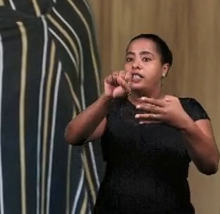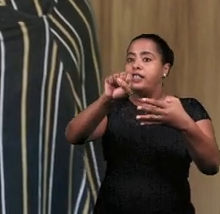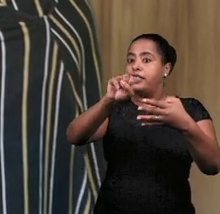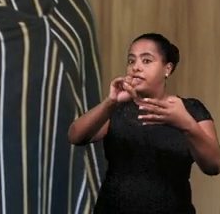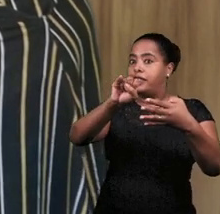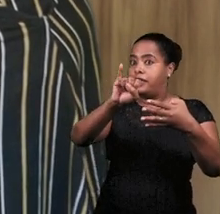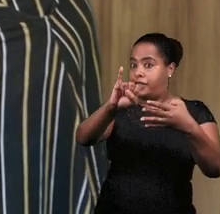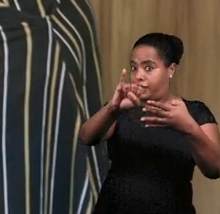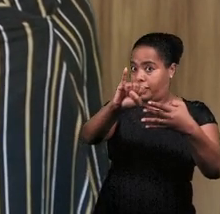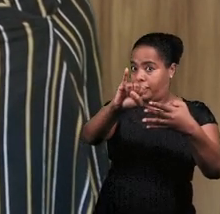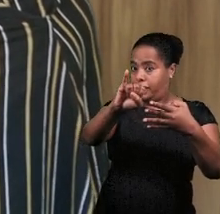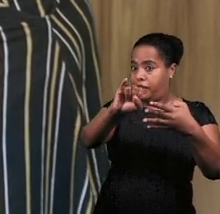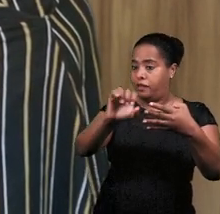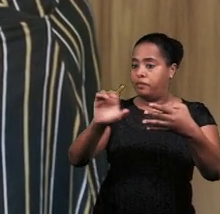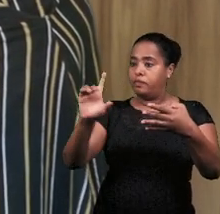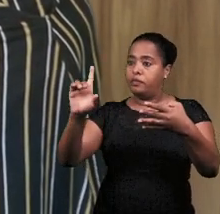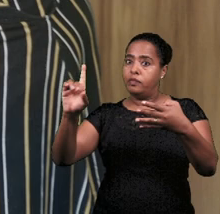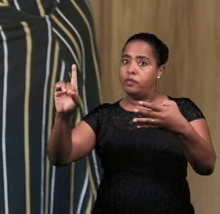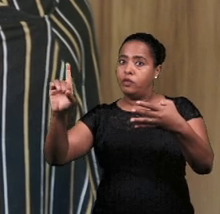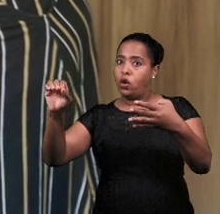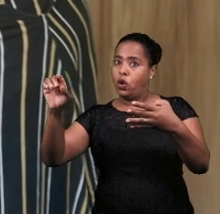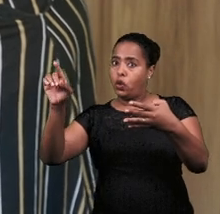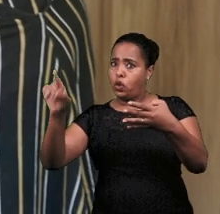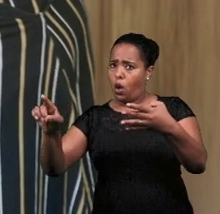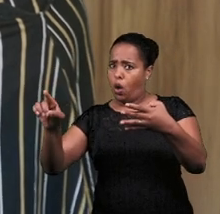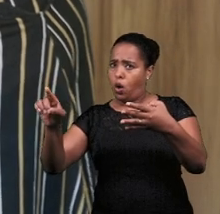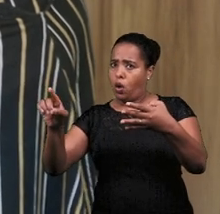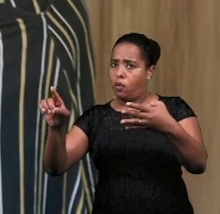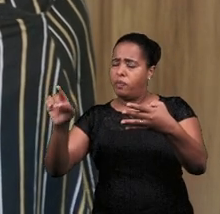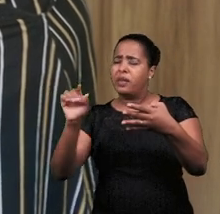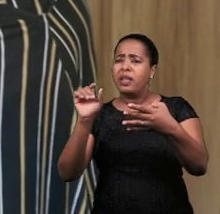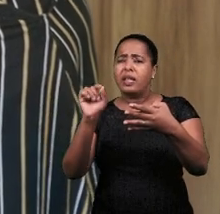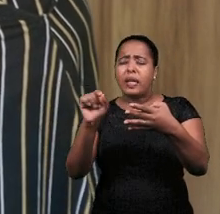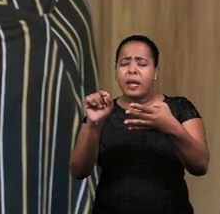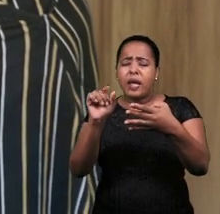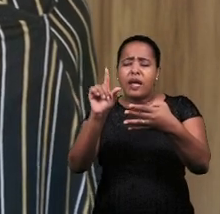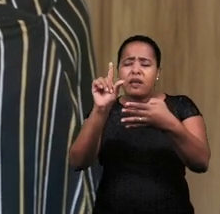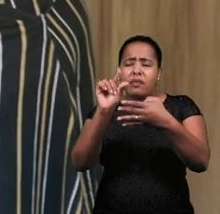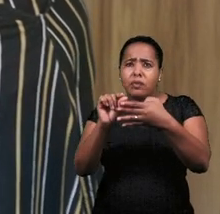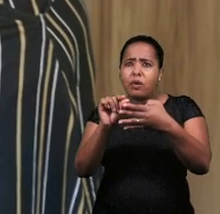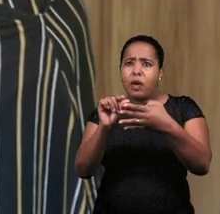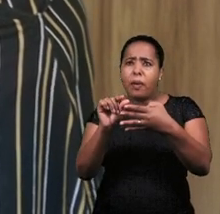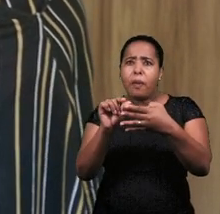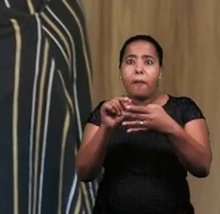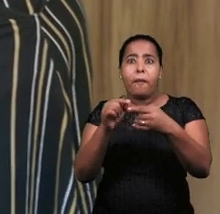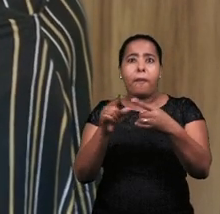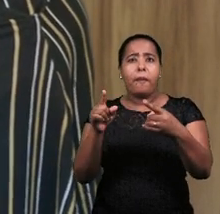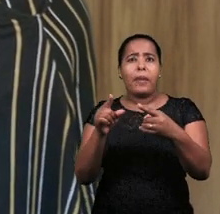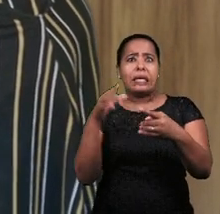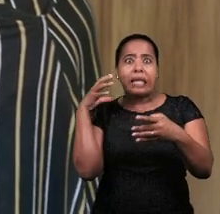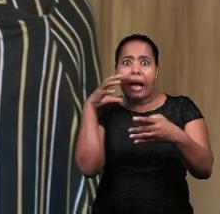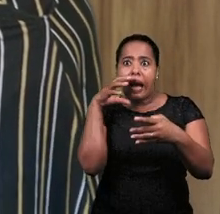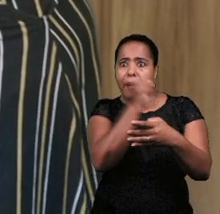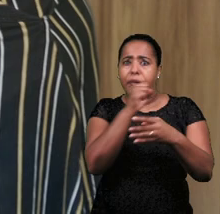Elles sont de 5 cochers, donc elles ont des petites valeurs et sont jouées très